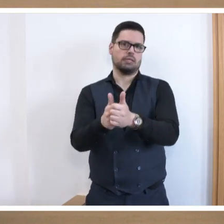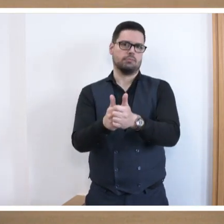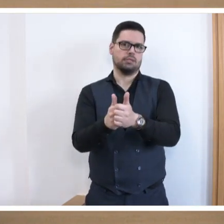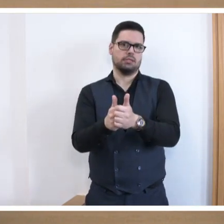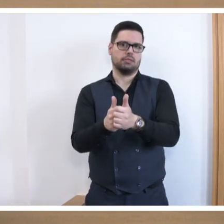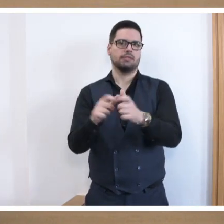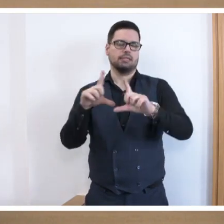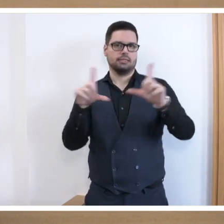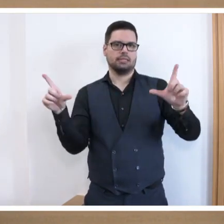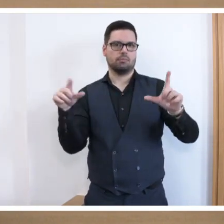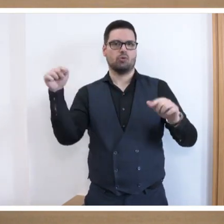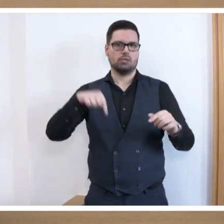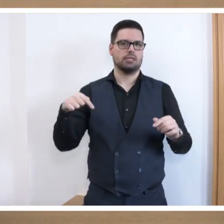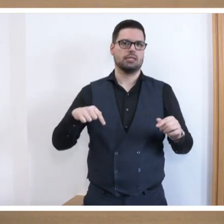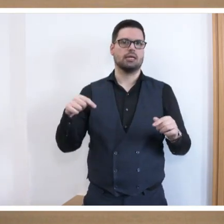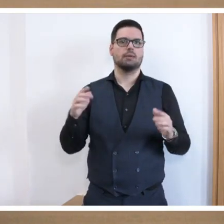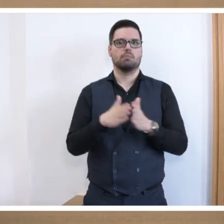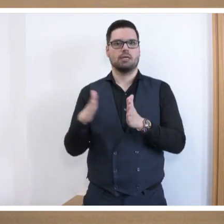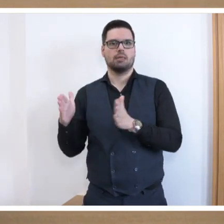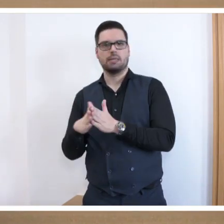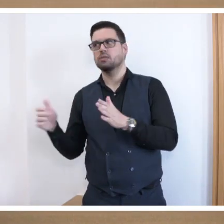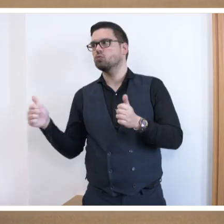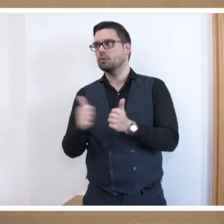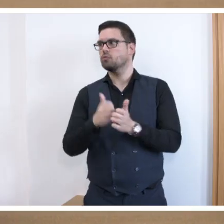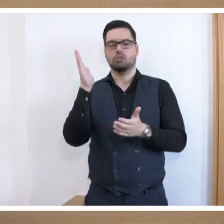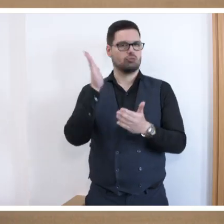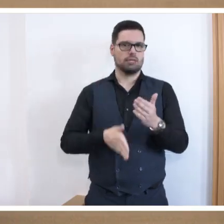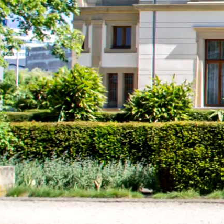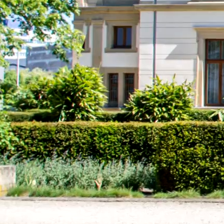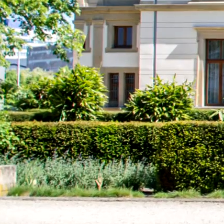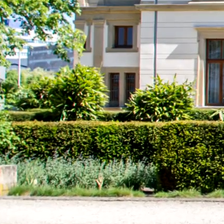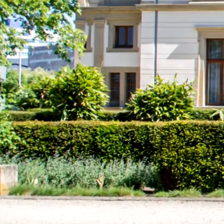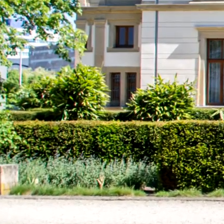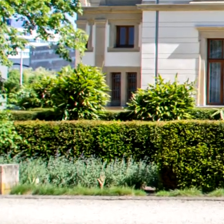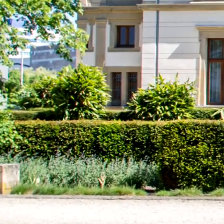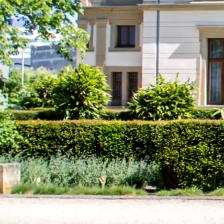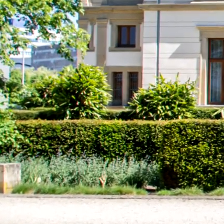weil das ist ein Thema, was auch hier im Parlament zusammenführt und nicht spaltet. Herzlichen Dank.